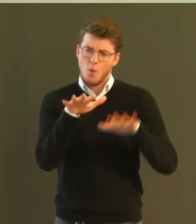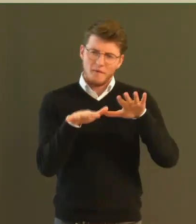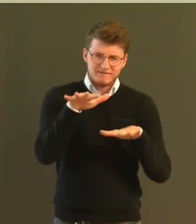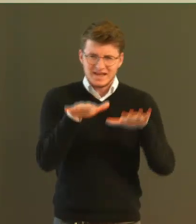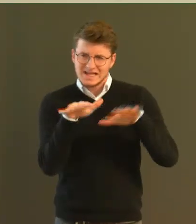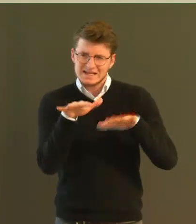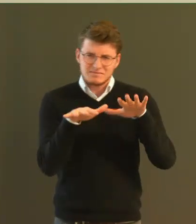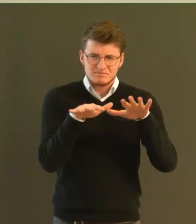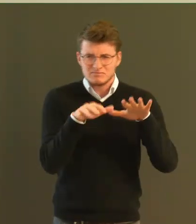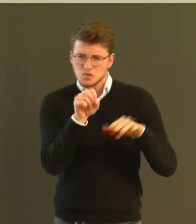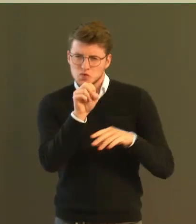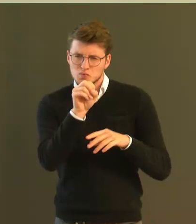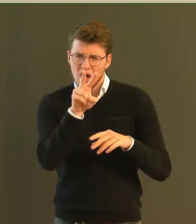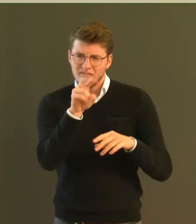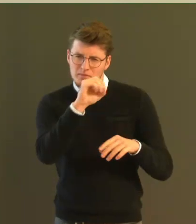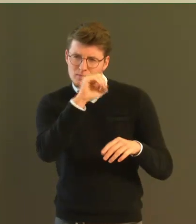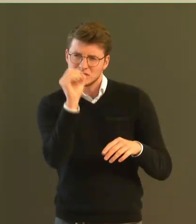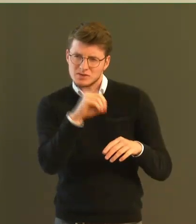l'afp roberta